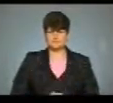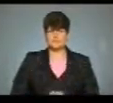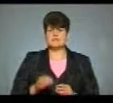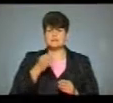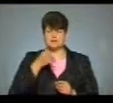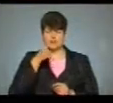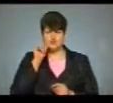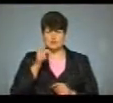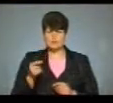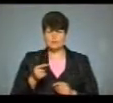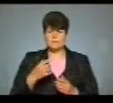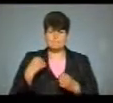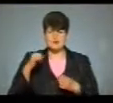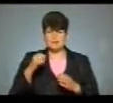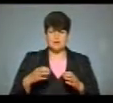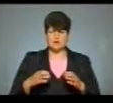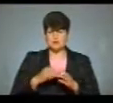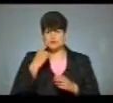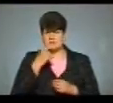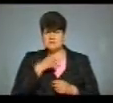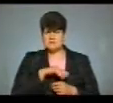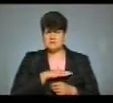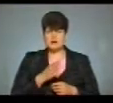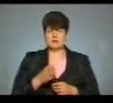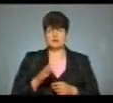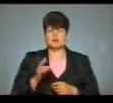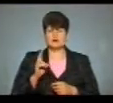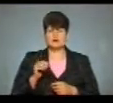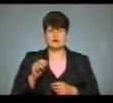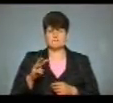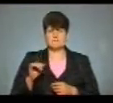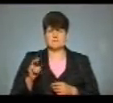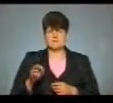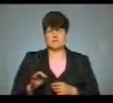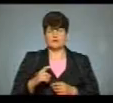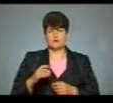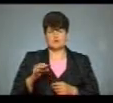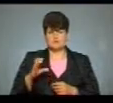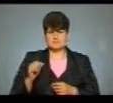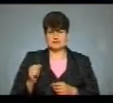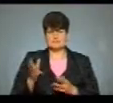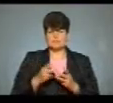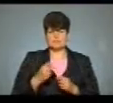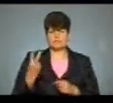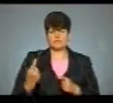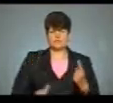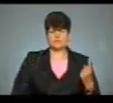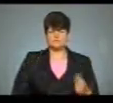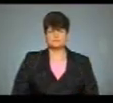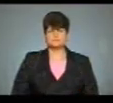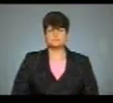Зазначу, вчора тернополяни перемогли команду з Іспанії Каміло Хосе Села з рахунком 2-1.